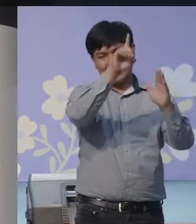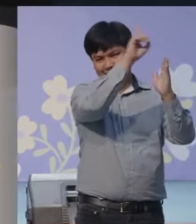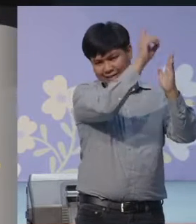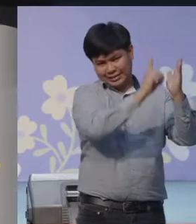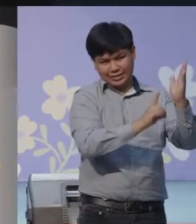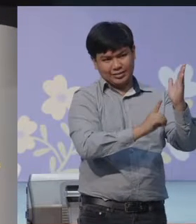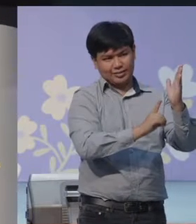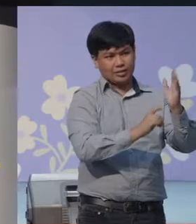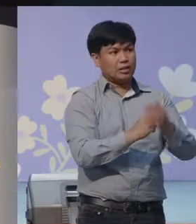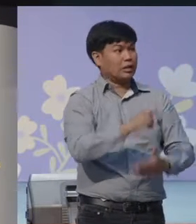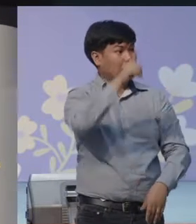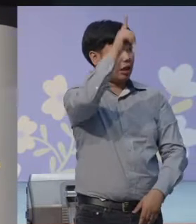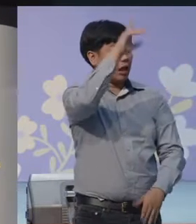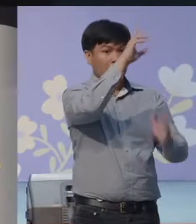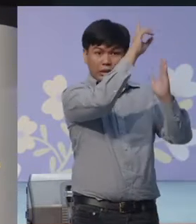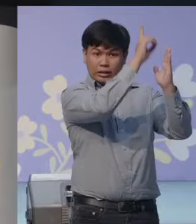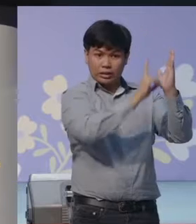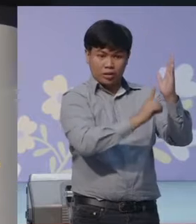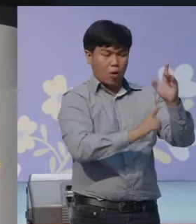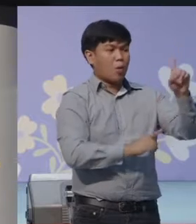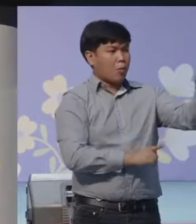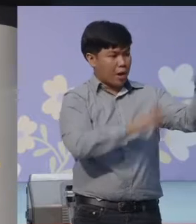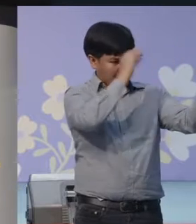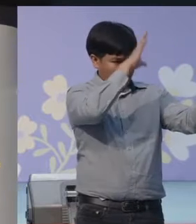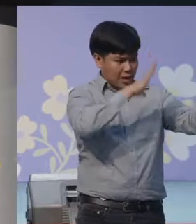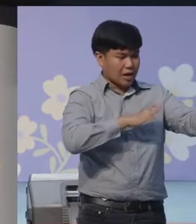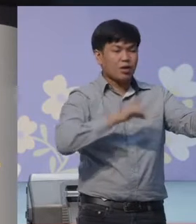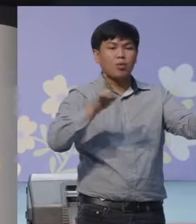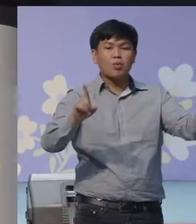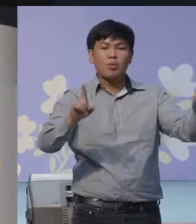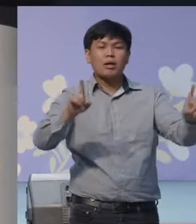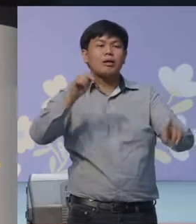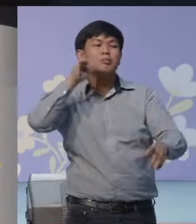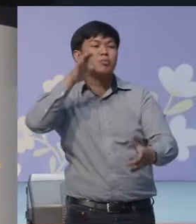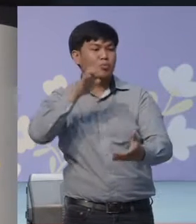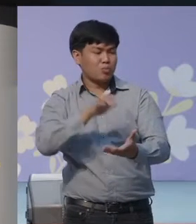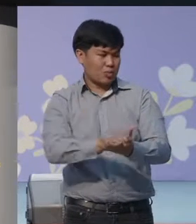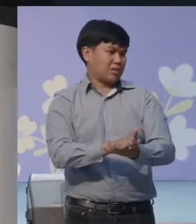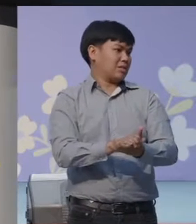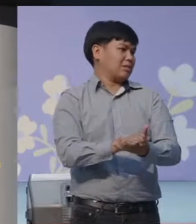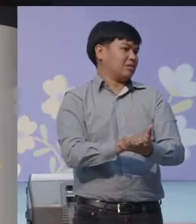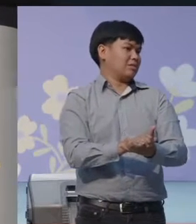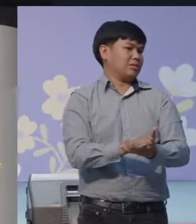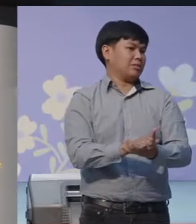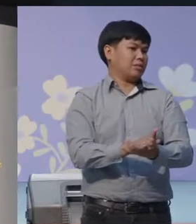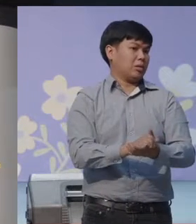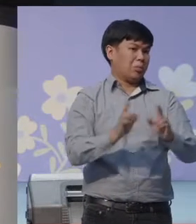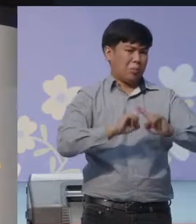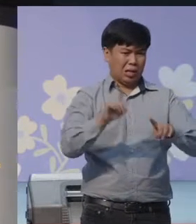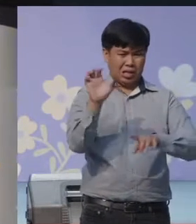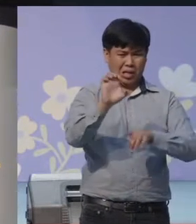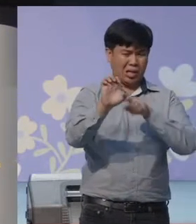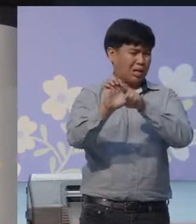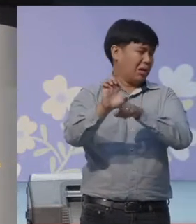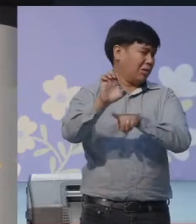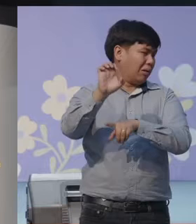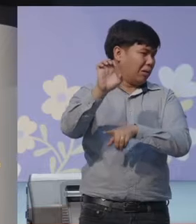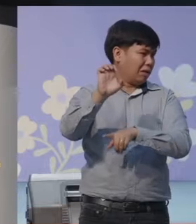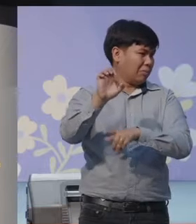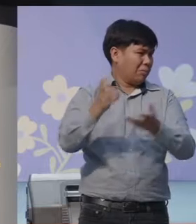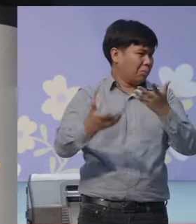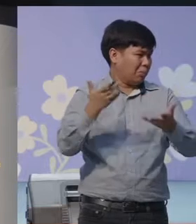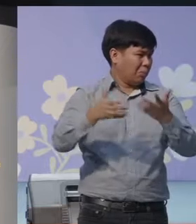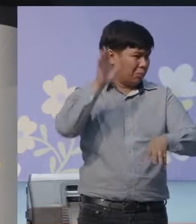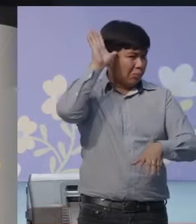Ang kagustuhan ng Panginoon ay isang lalaki, isang babae, mag-asawa. Kaya lang, itong si Elkana, dahil